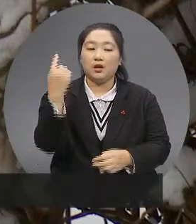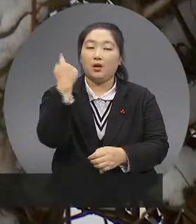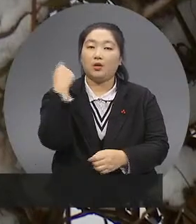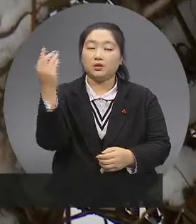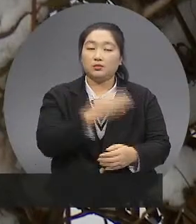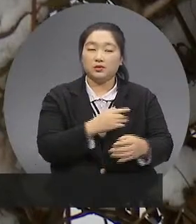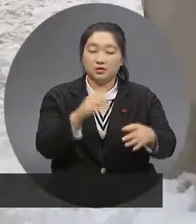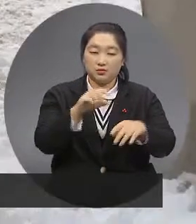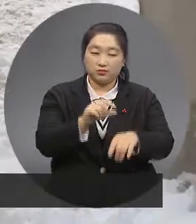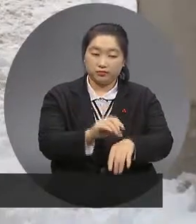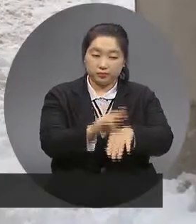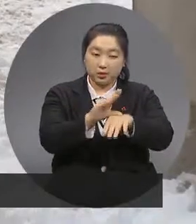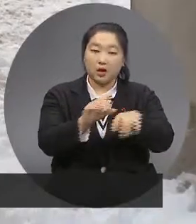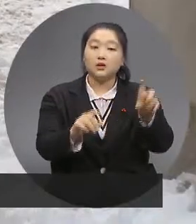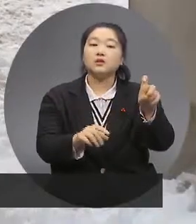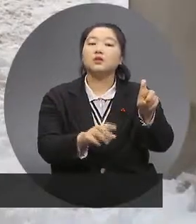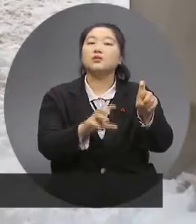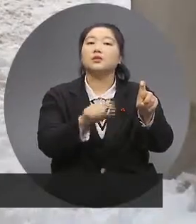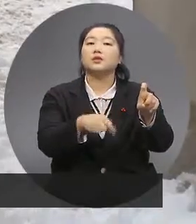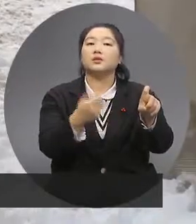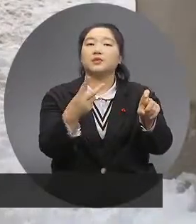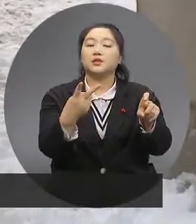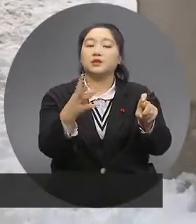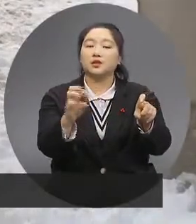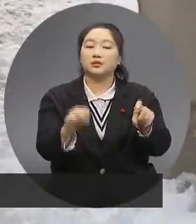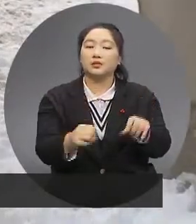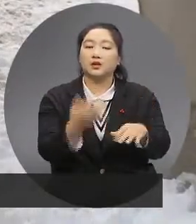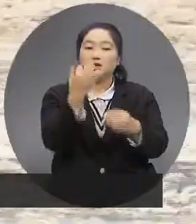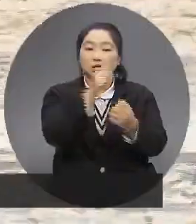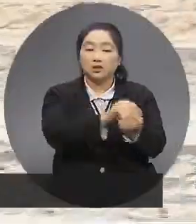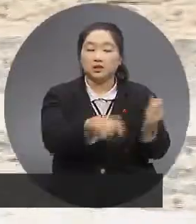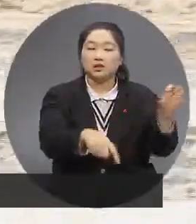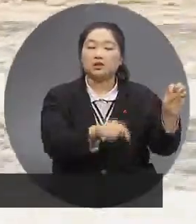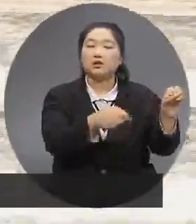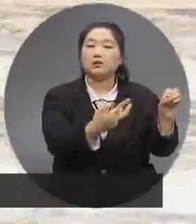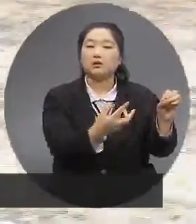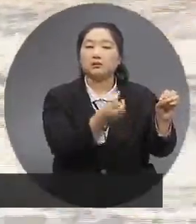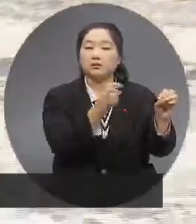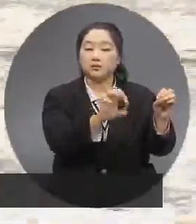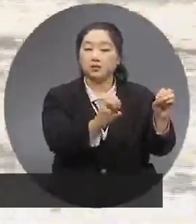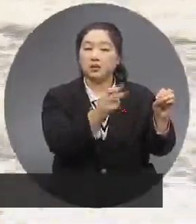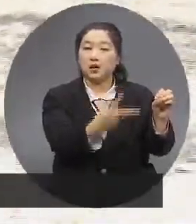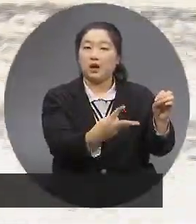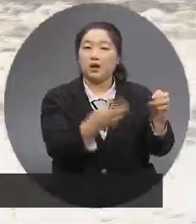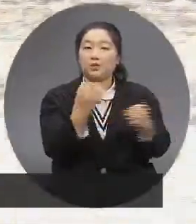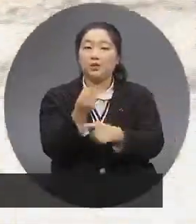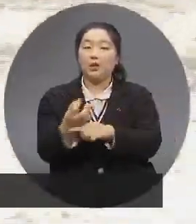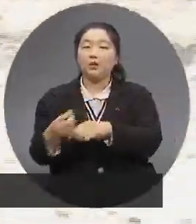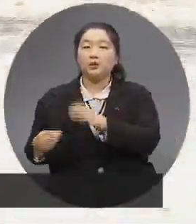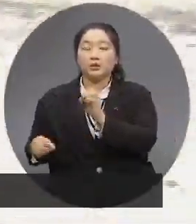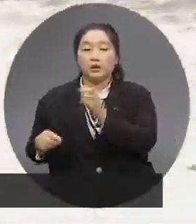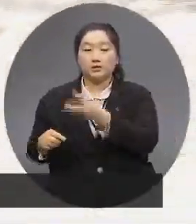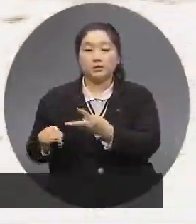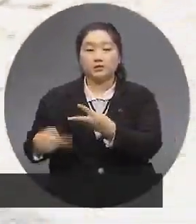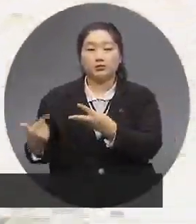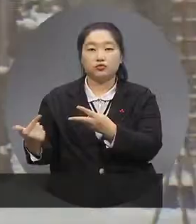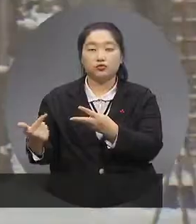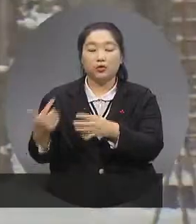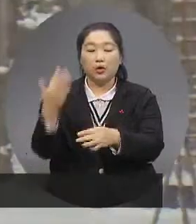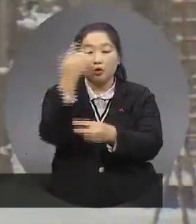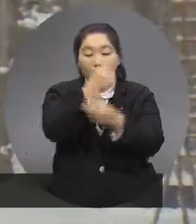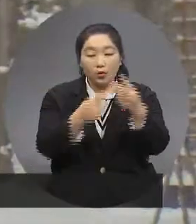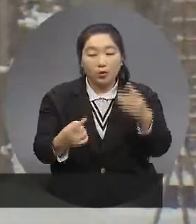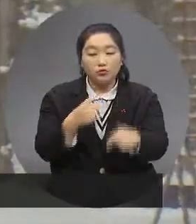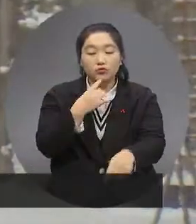눈은 11.2cm, 경계를 맞댄 진천이 0.3cm, 보은은 3.6cm 정도니까 유독